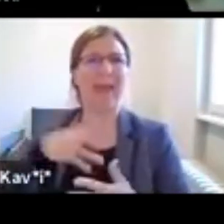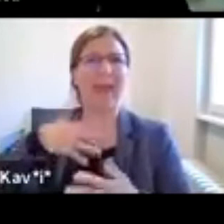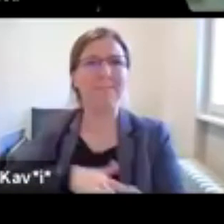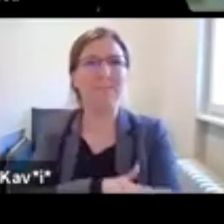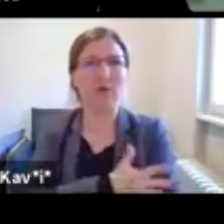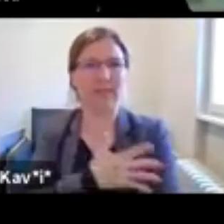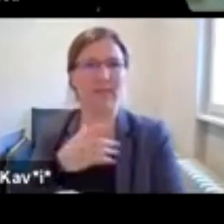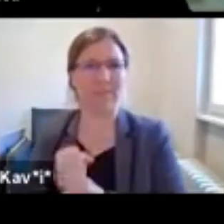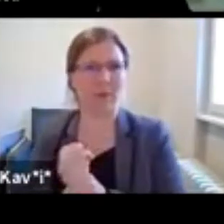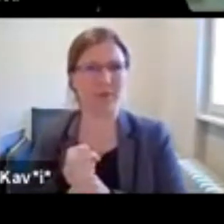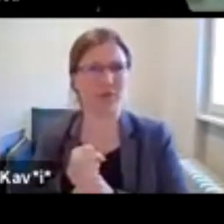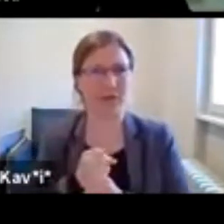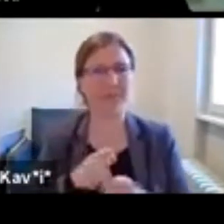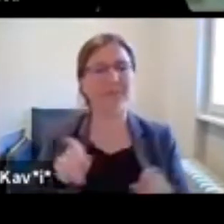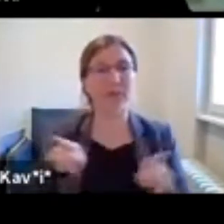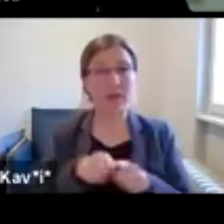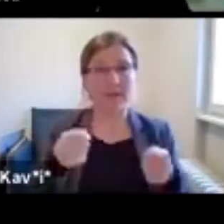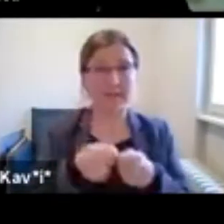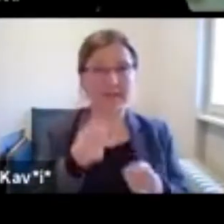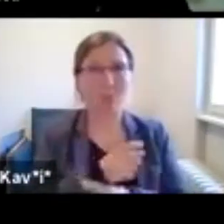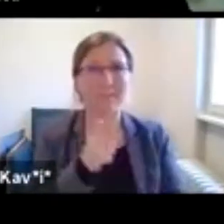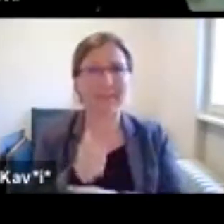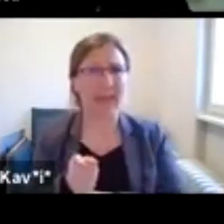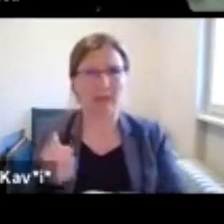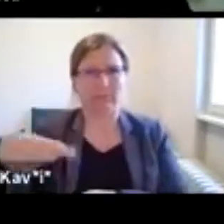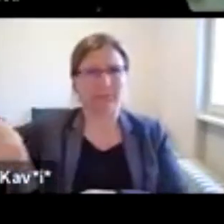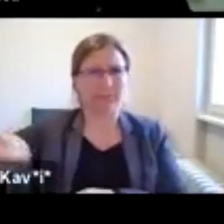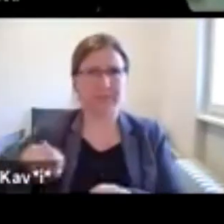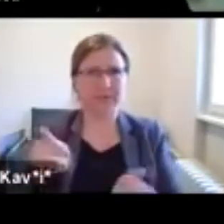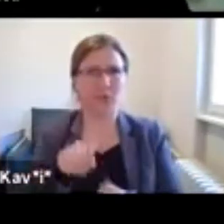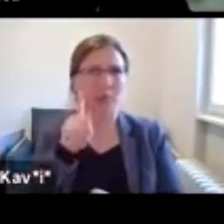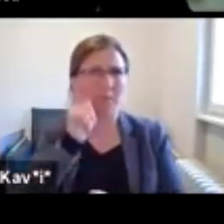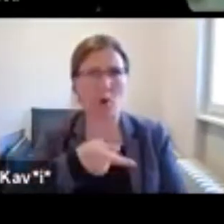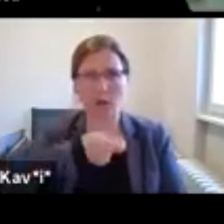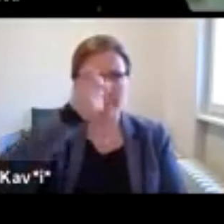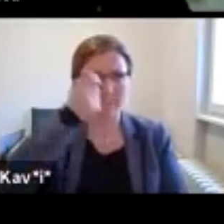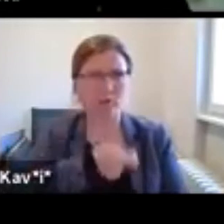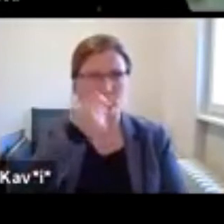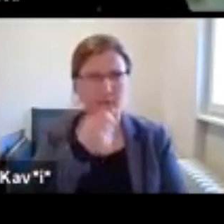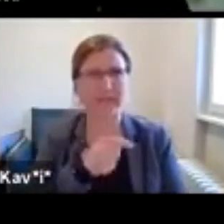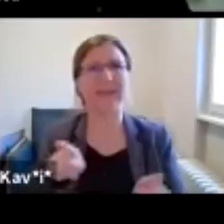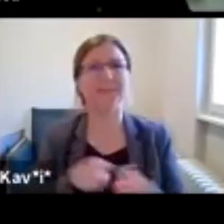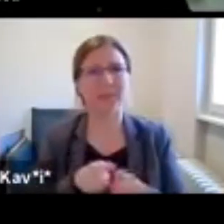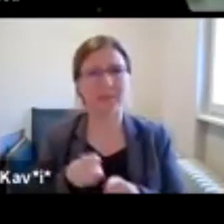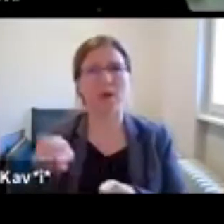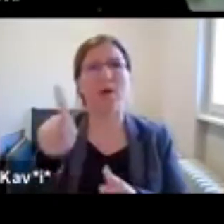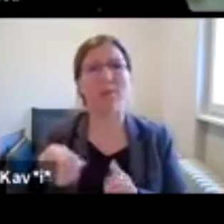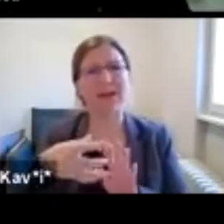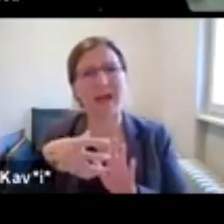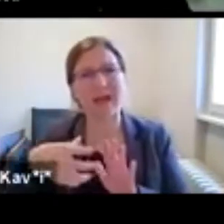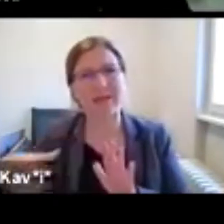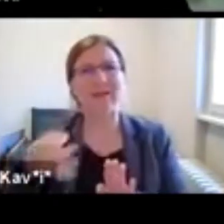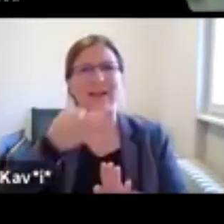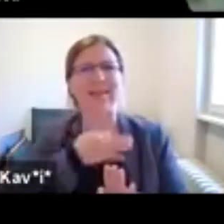pridržavati mjera zaštite kao i opća populacija, uz to da trebaju koristiti svu do sada preporučenu terapiju prema